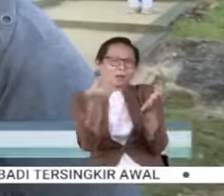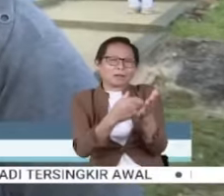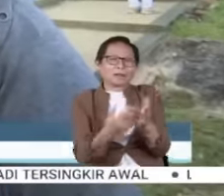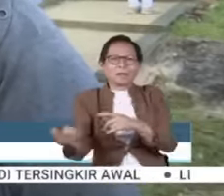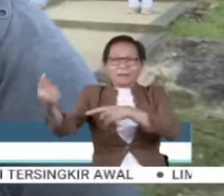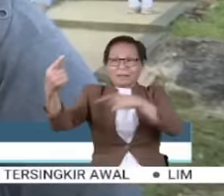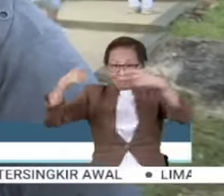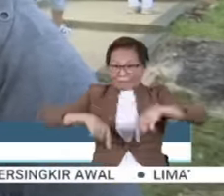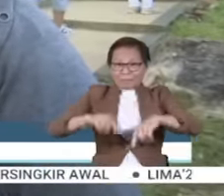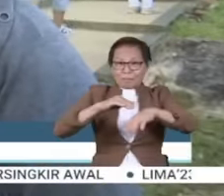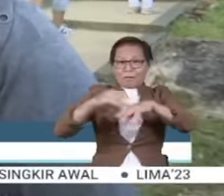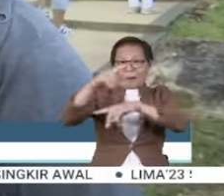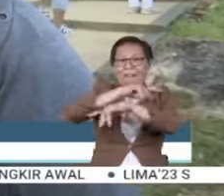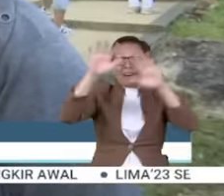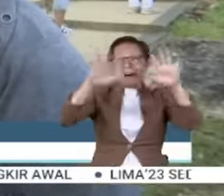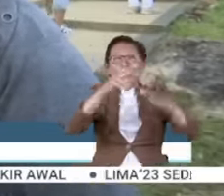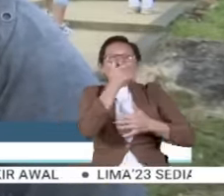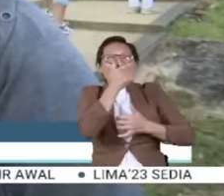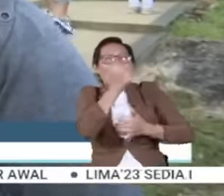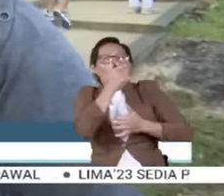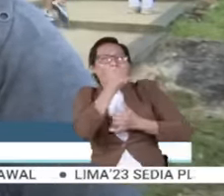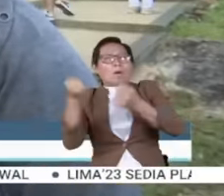hari-hari itu